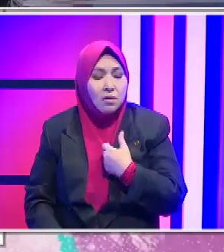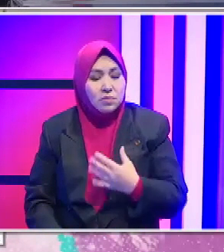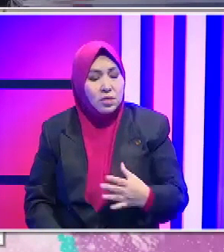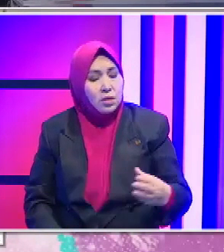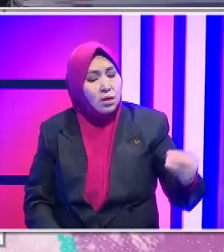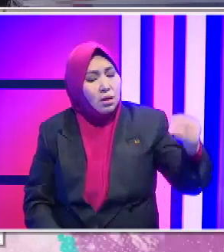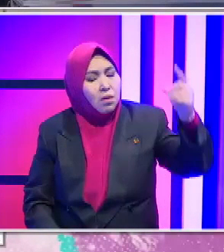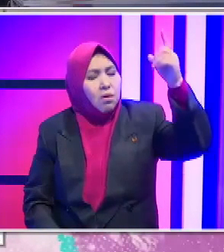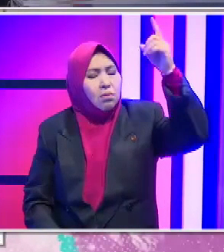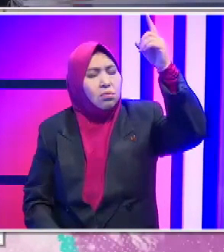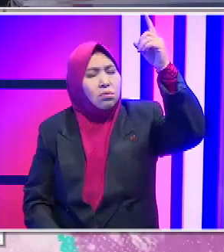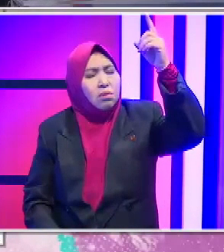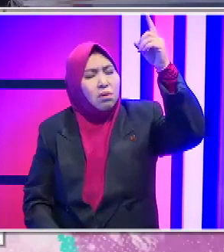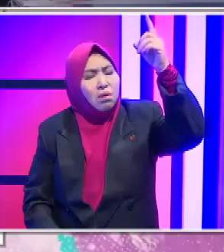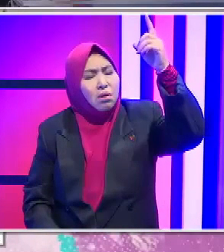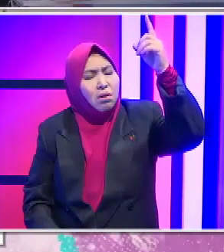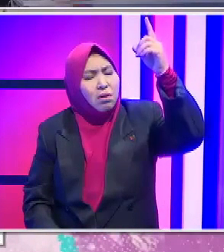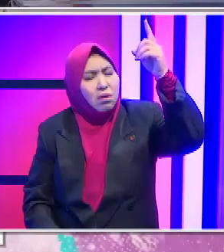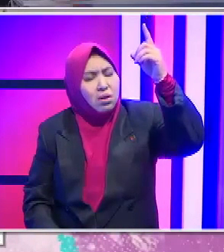والذي